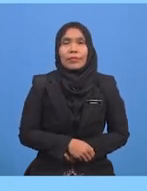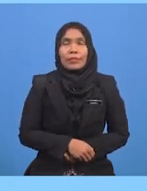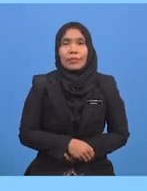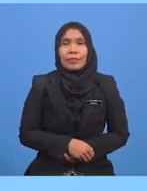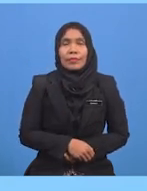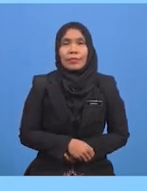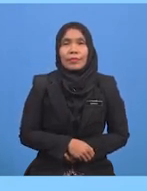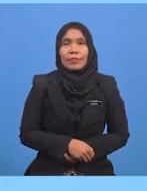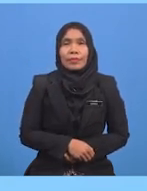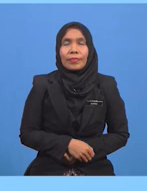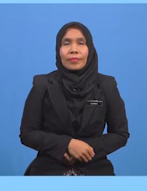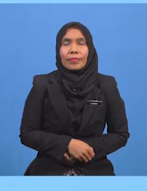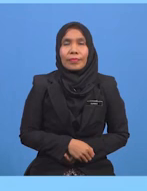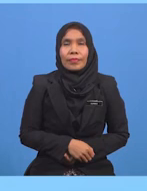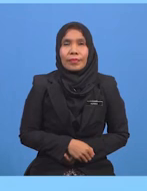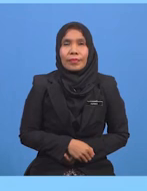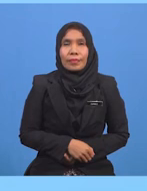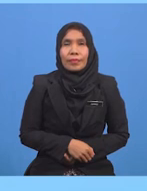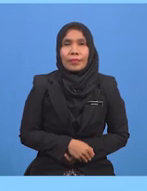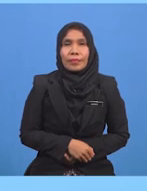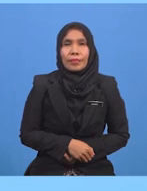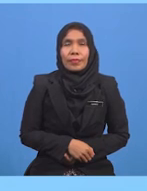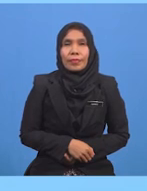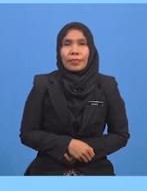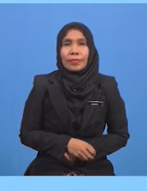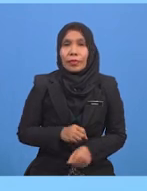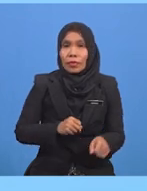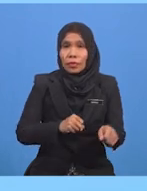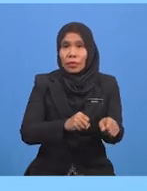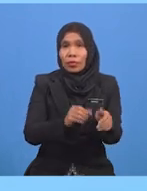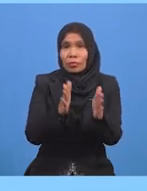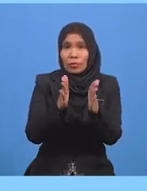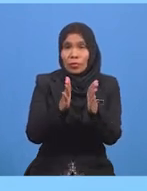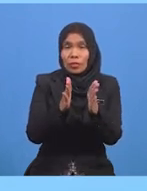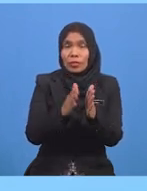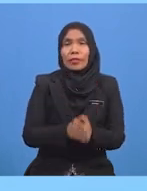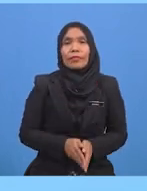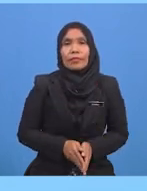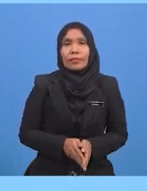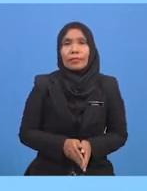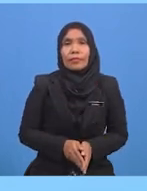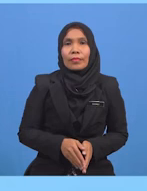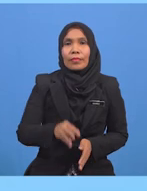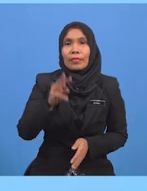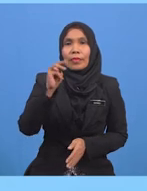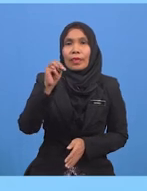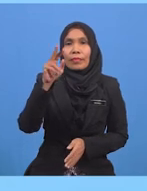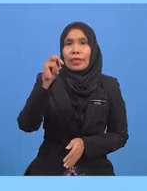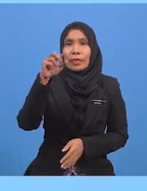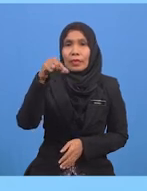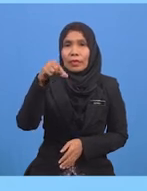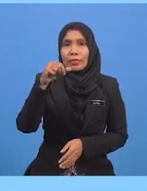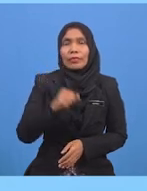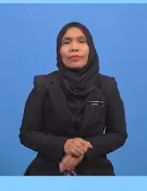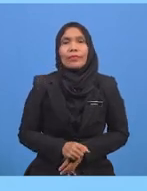Oleh itu, sudut terkecil ialah sudut MNQ sama